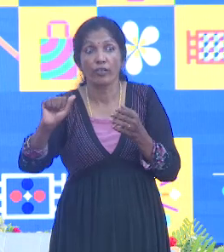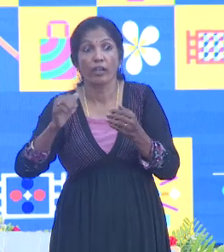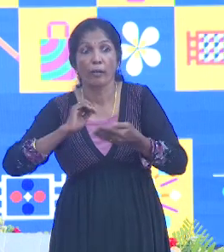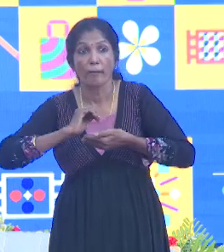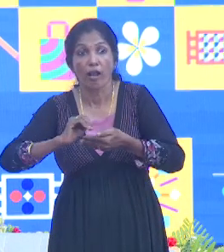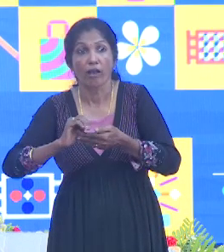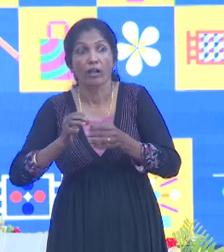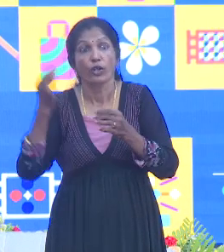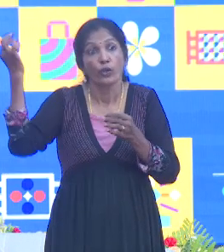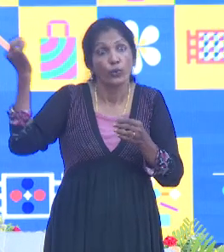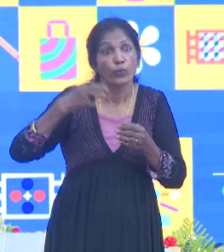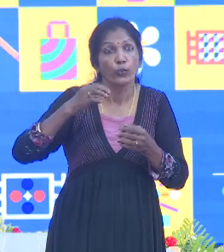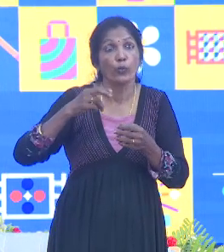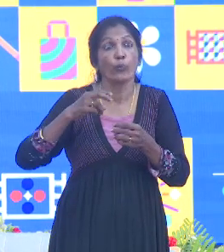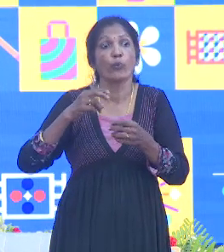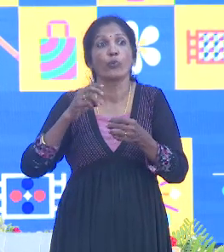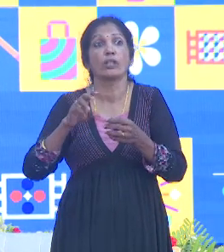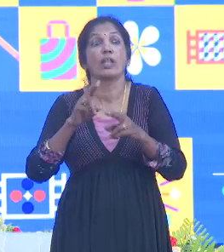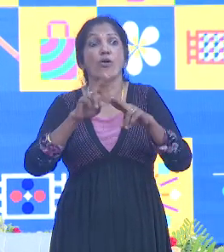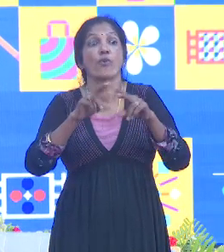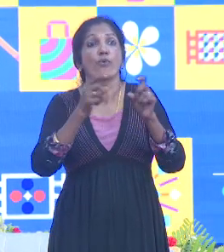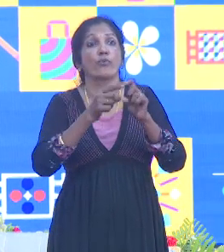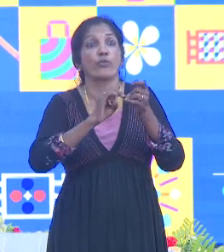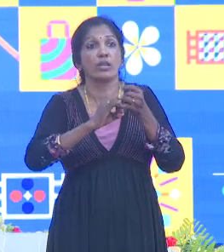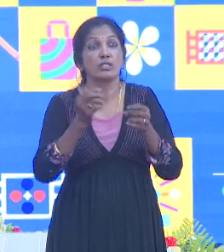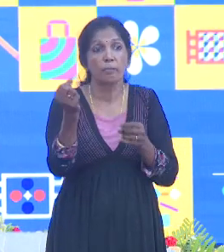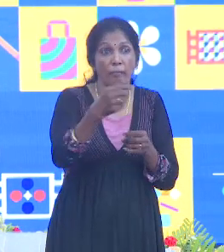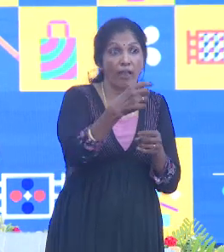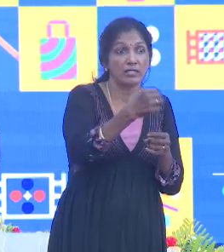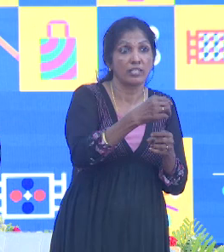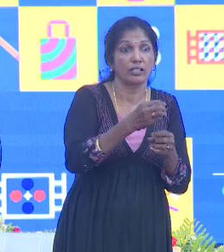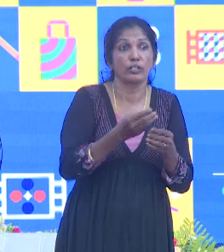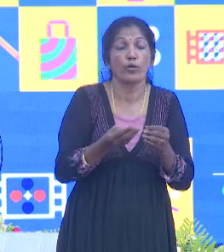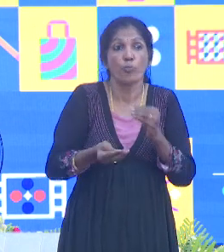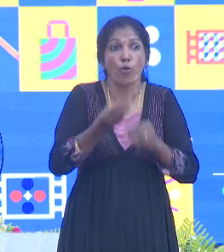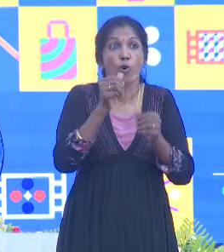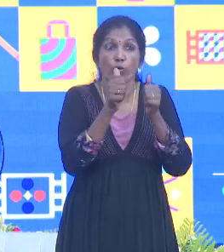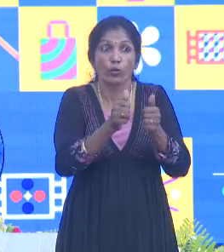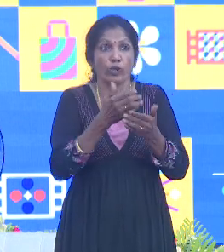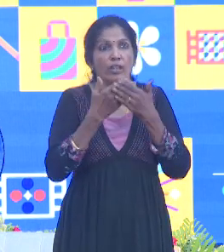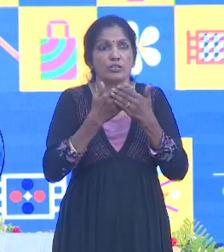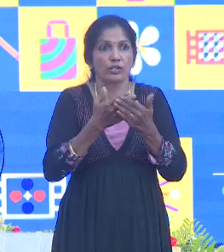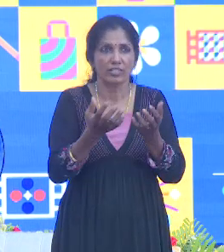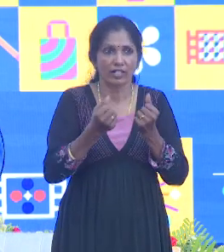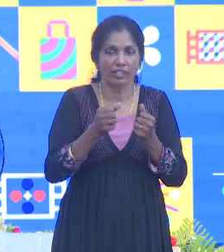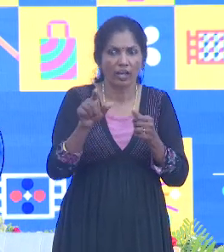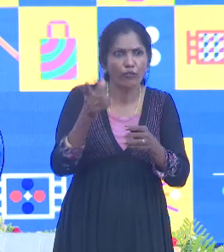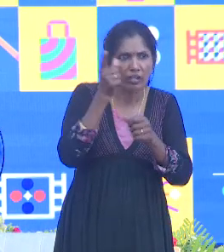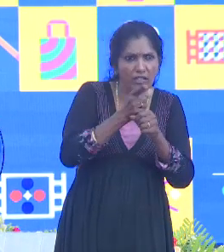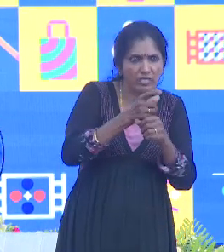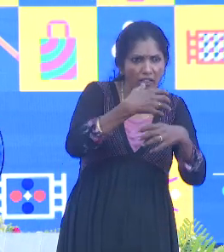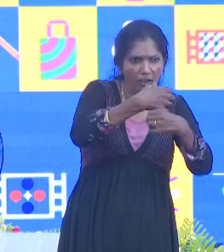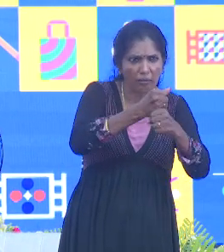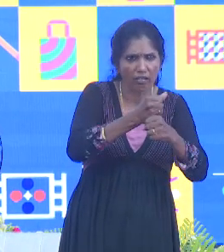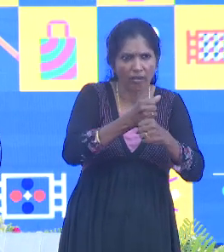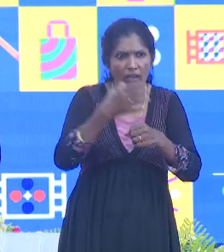പുതിയ തലമുറയ്ക്ക് ഫീസ് കൊടുത്ത് പഠിപ്പിക്കാൻ ഉന്നത വിദ്യാഭ്യാസം നേടിയെടുക്കാൻ അവനെ അധ്യാപകനാവാൻ